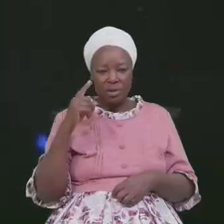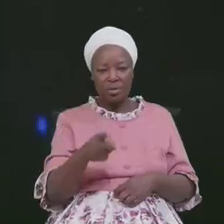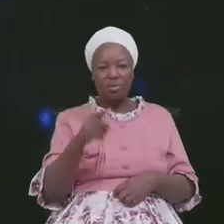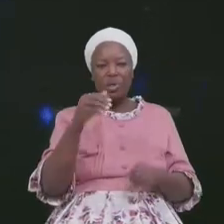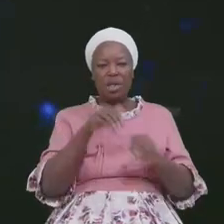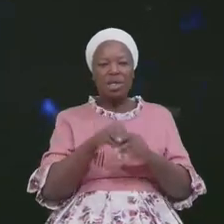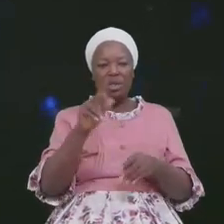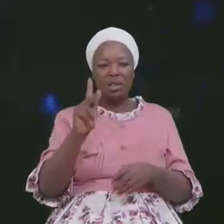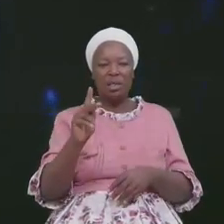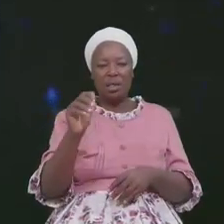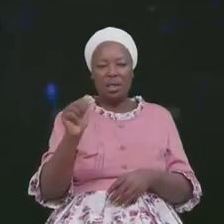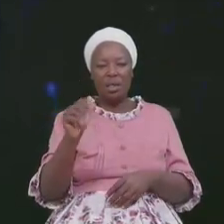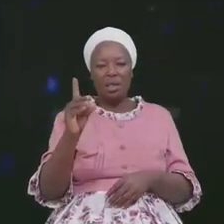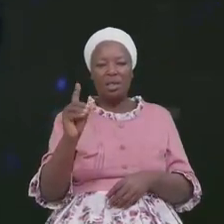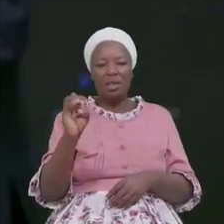Barnéa. »